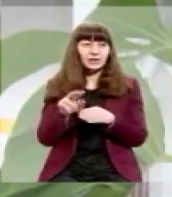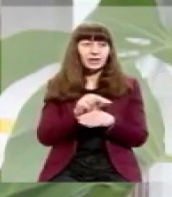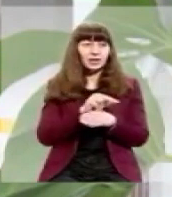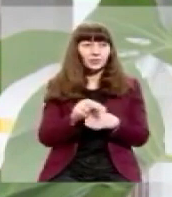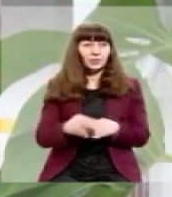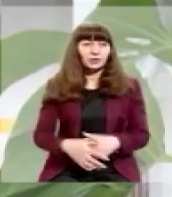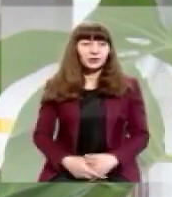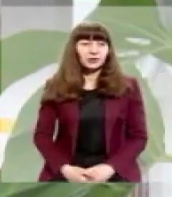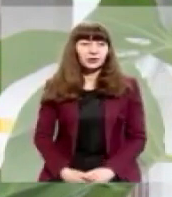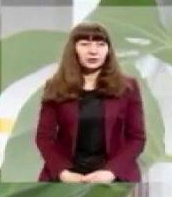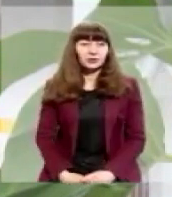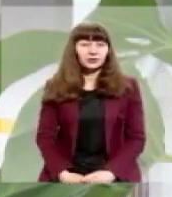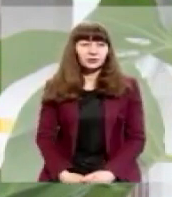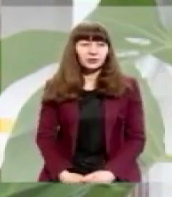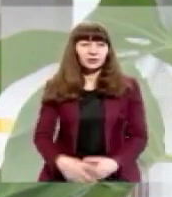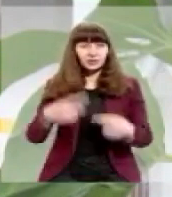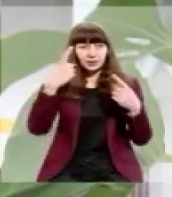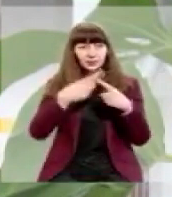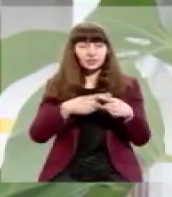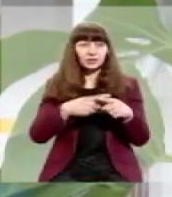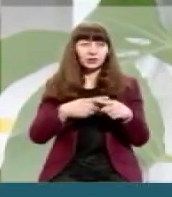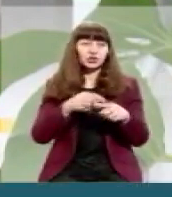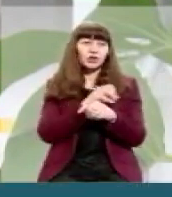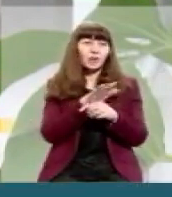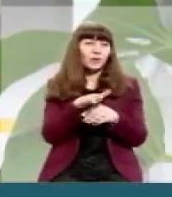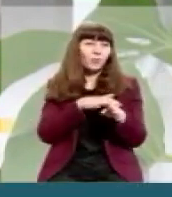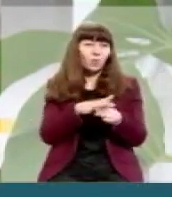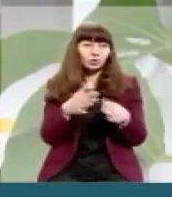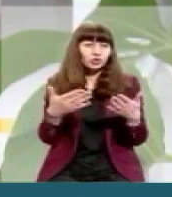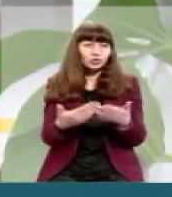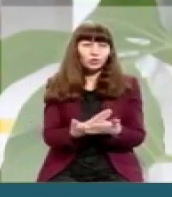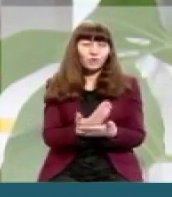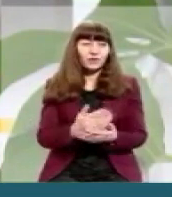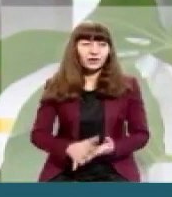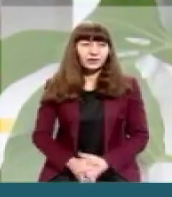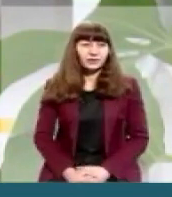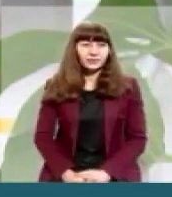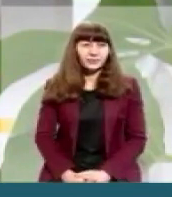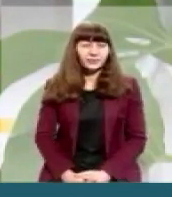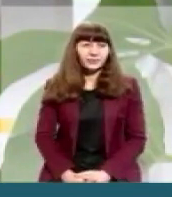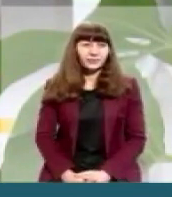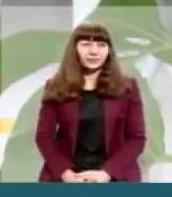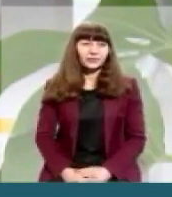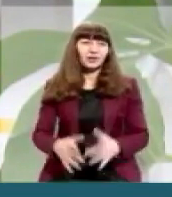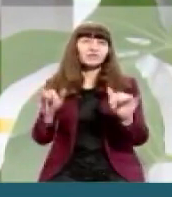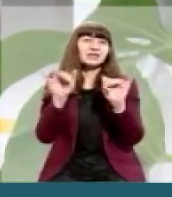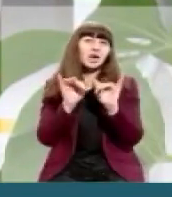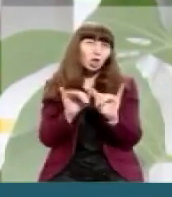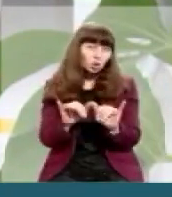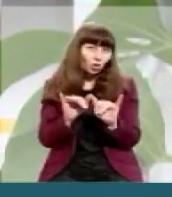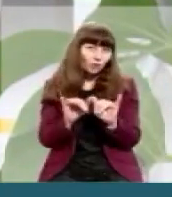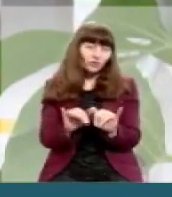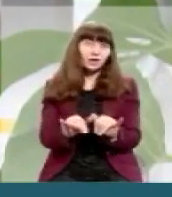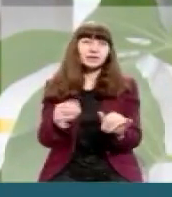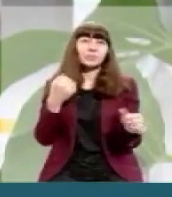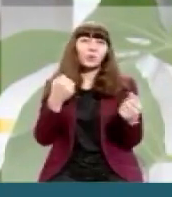ремонта у нас обновлена полностью материально-техническая база школы. Это полностью оборудование в столовой,